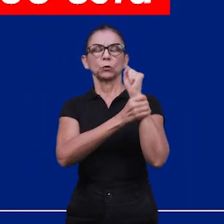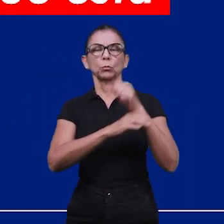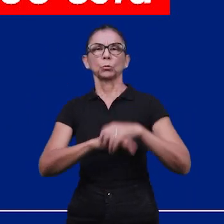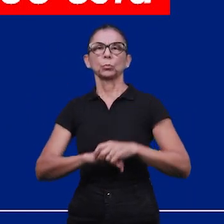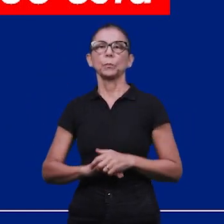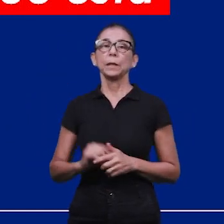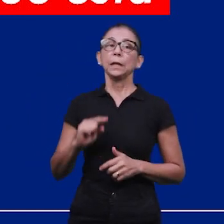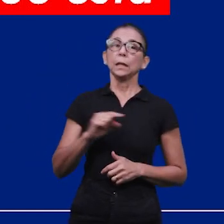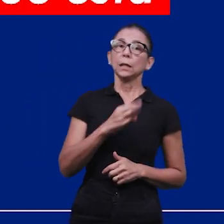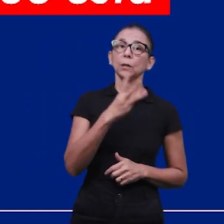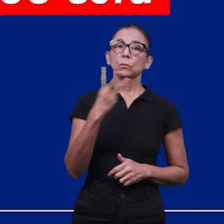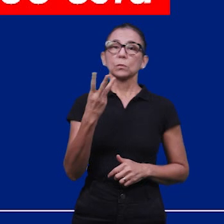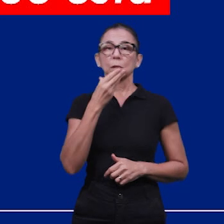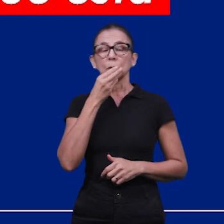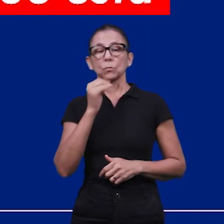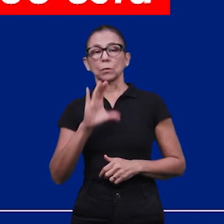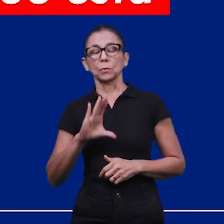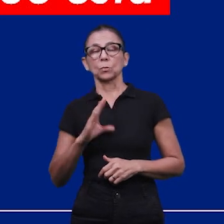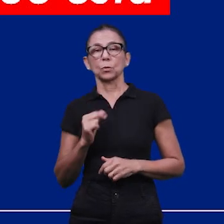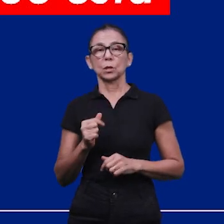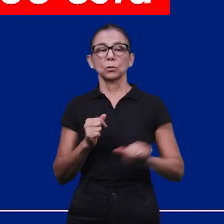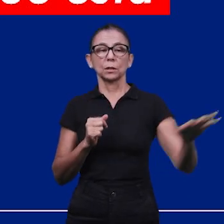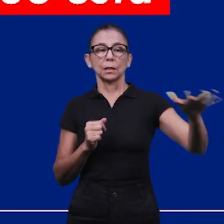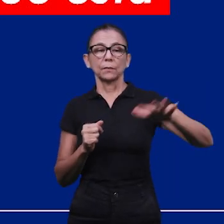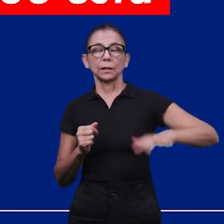garnison des Philistins se trouvait à Bethléem.